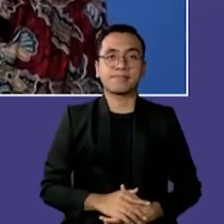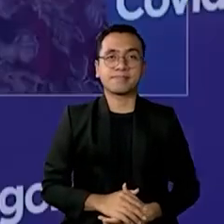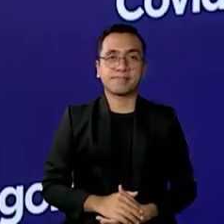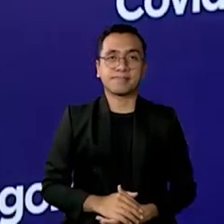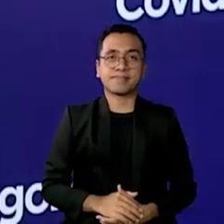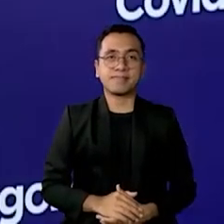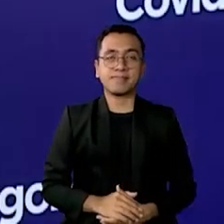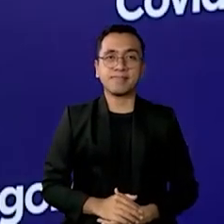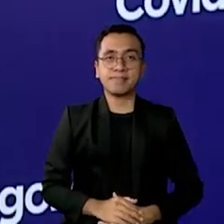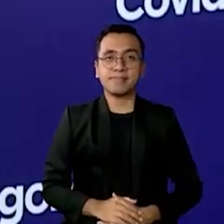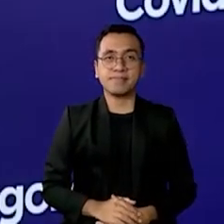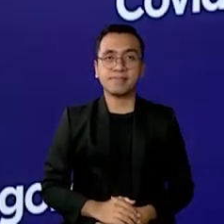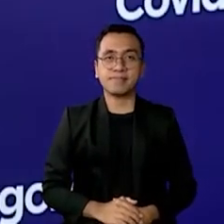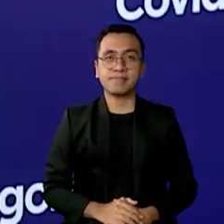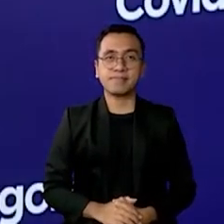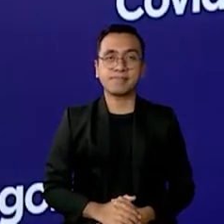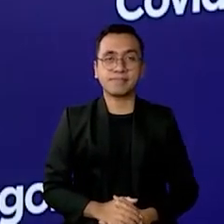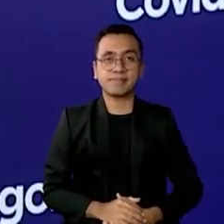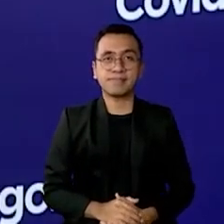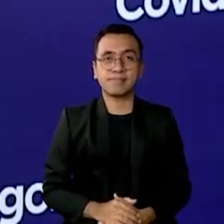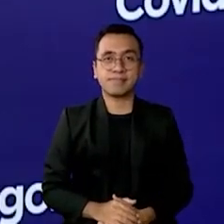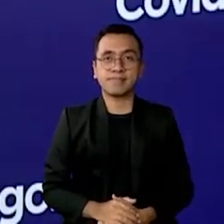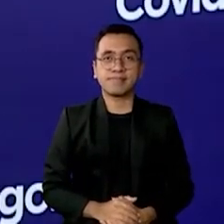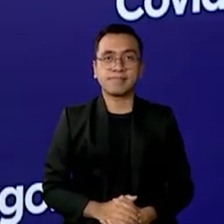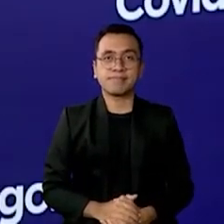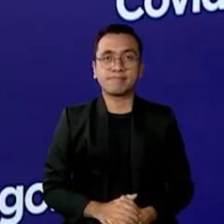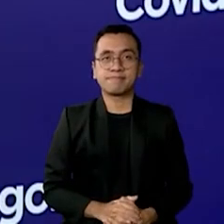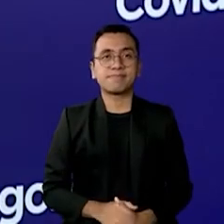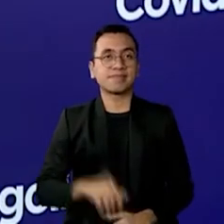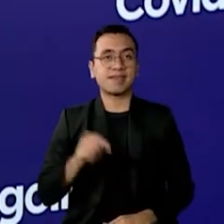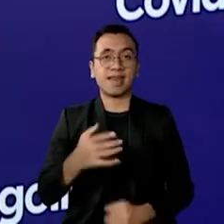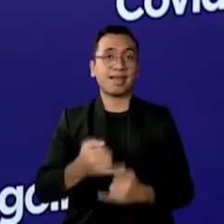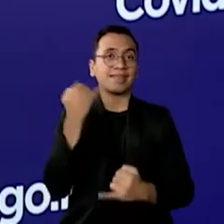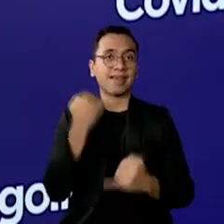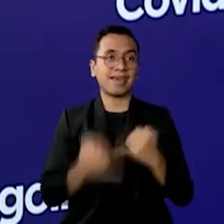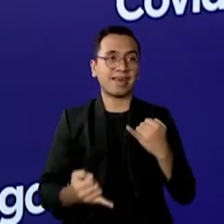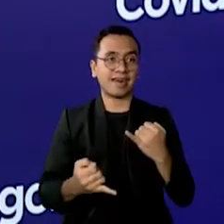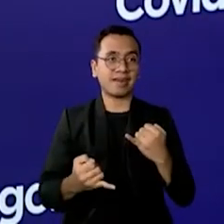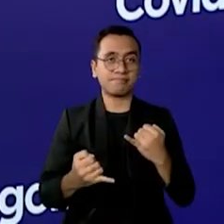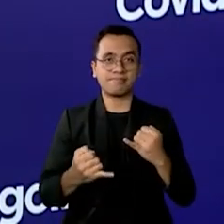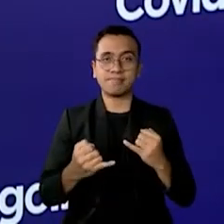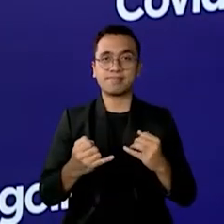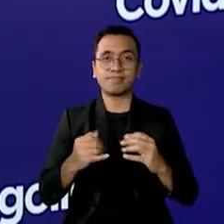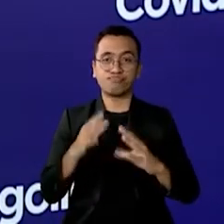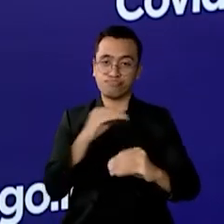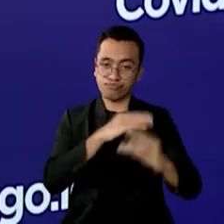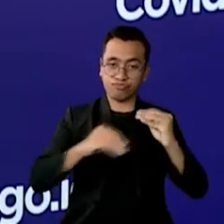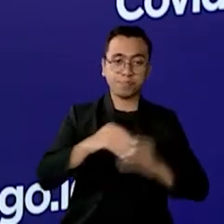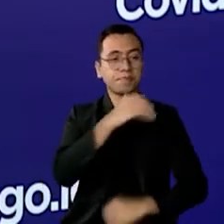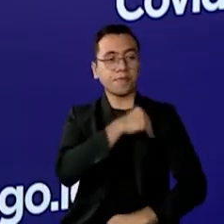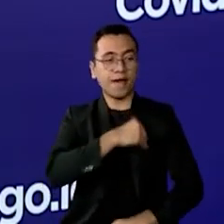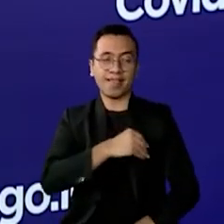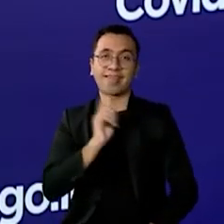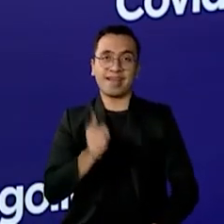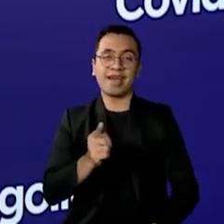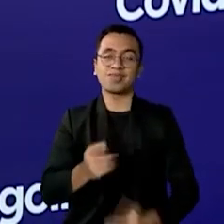ia dengan kasih Fatin Fortuner Terima kasih dah bye Sudah saatnya kita ditolong ujung acara Semoga bincang-bincang hari ini bisa bermanfaat buat